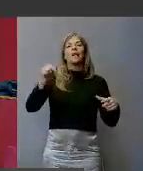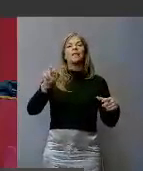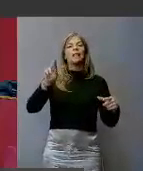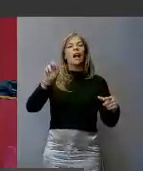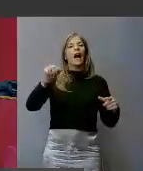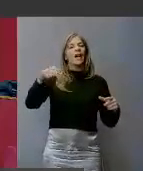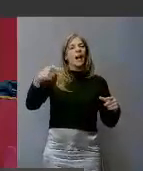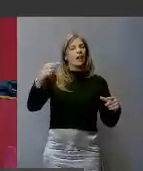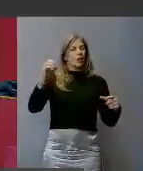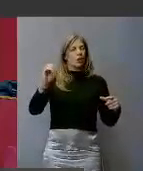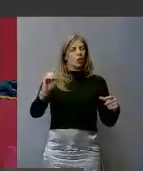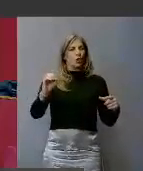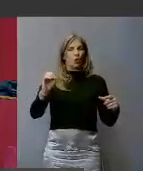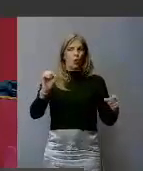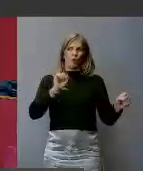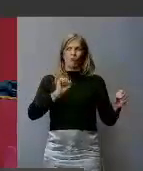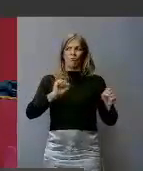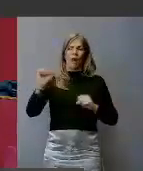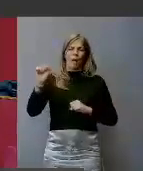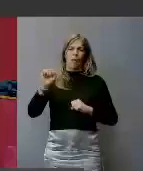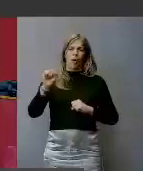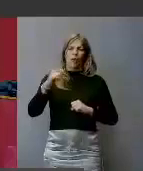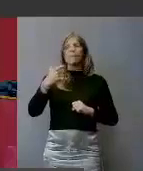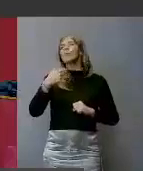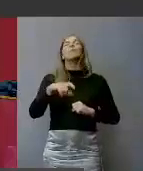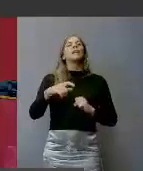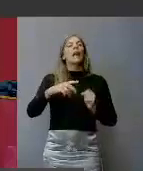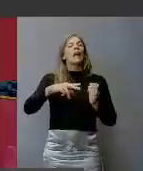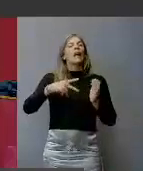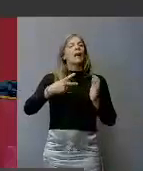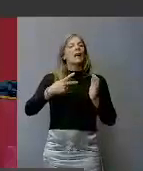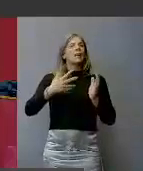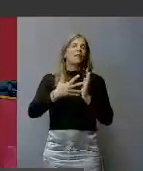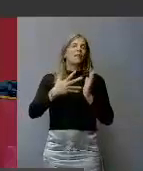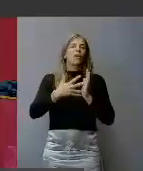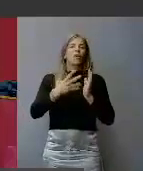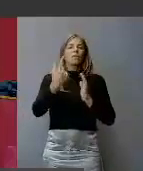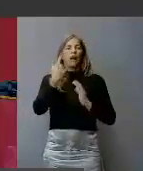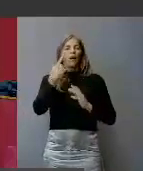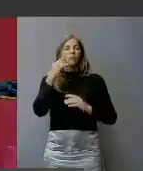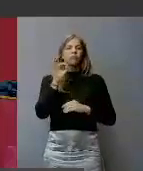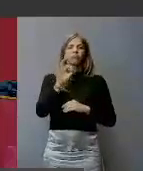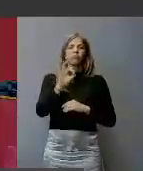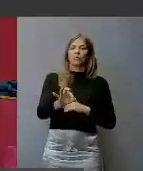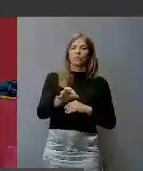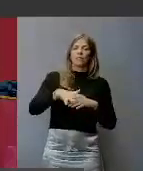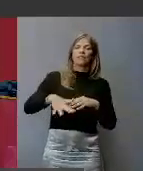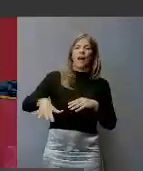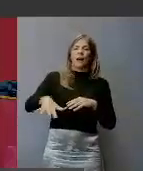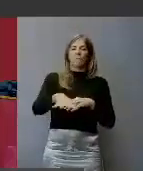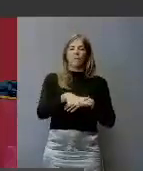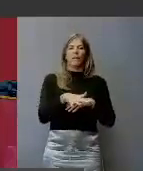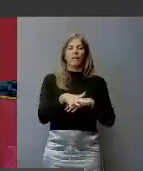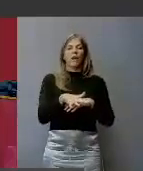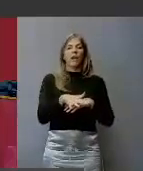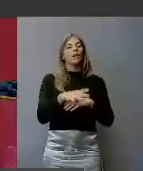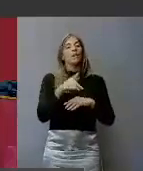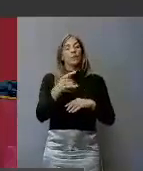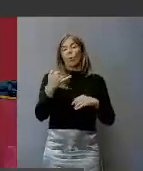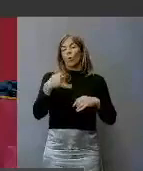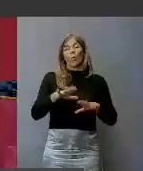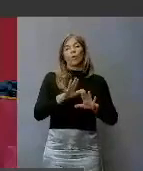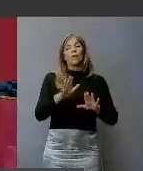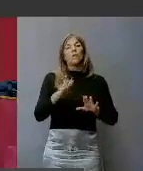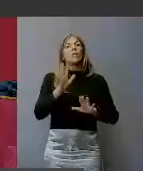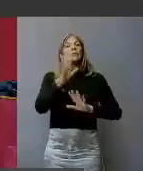nota per alcune difficoltà e complessità dal punto di vista ambientale l'aspetto e concludo è che pare che era anche da questa